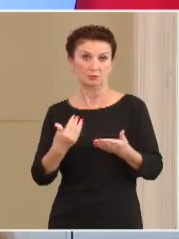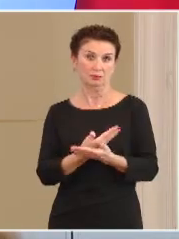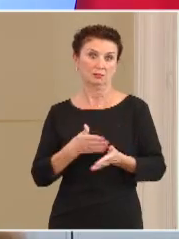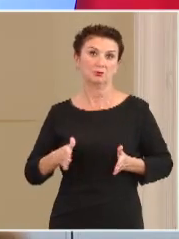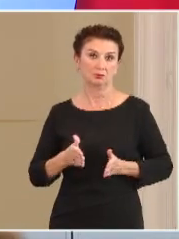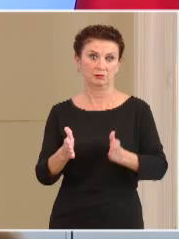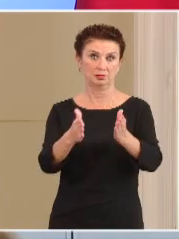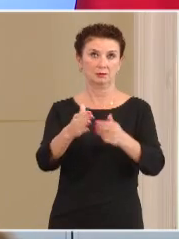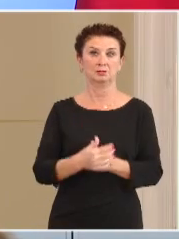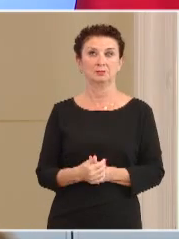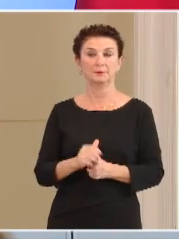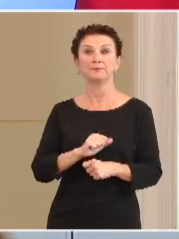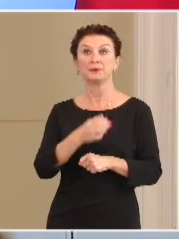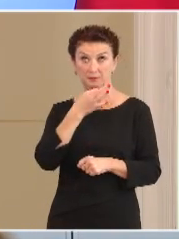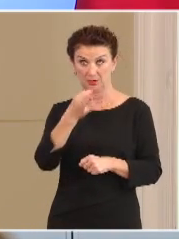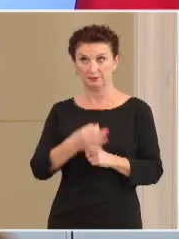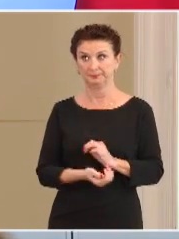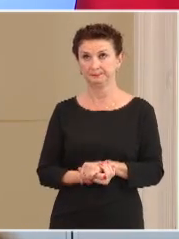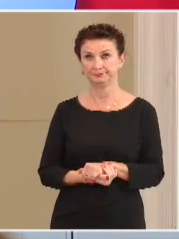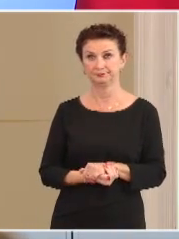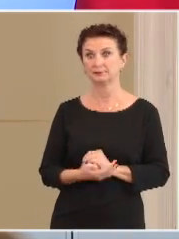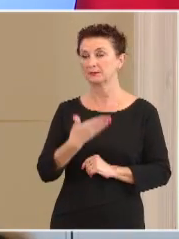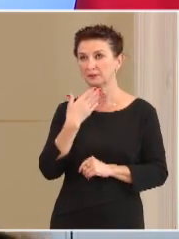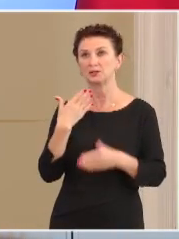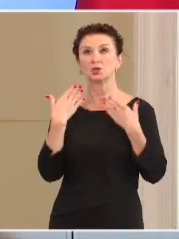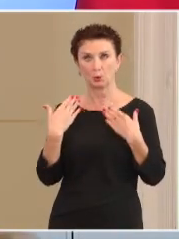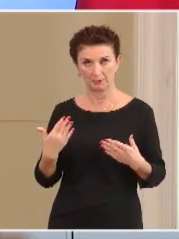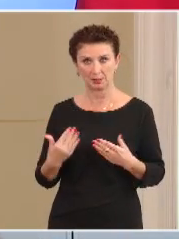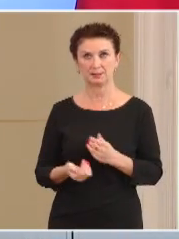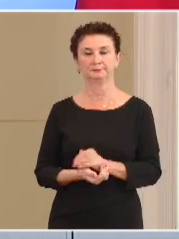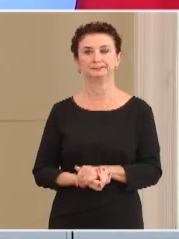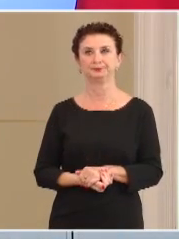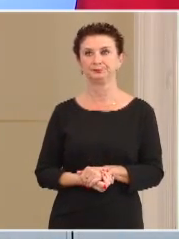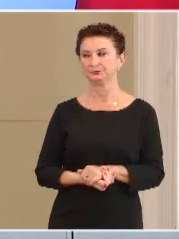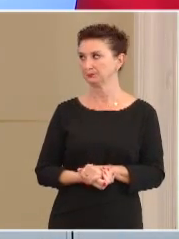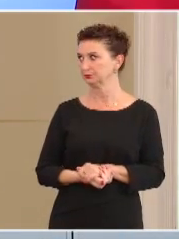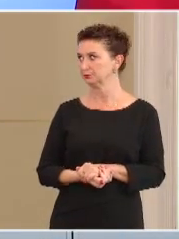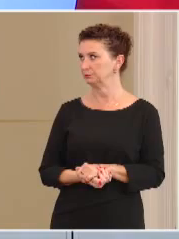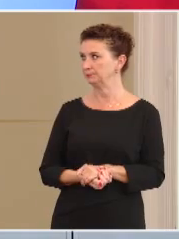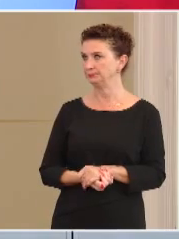Czy jeszcze są jakieś pytania? Nie? Dziękujemy ślicznie. Dziękuję bardzo. Dziękujemy.